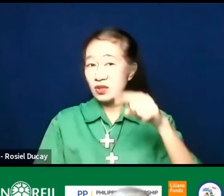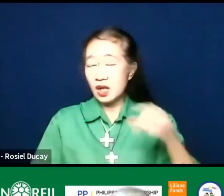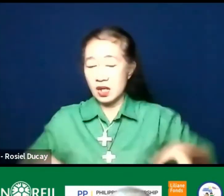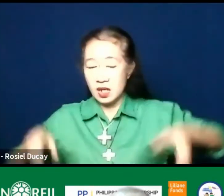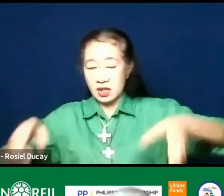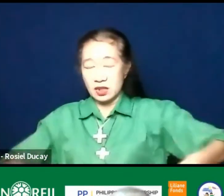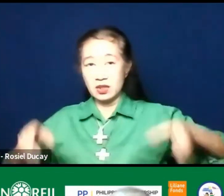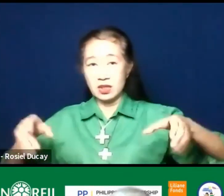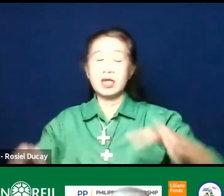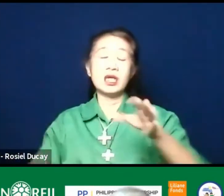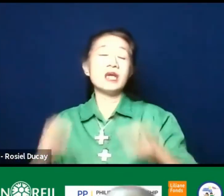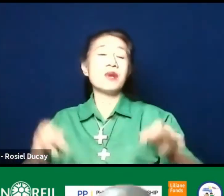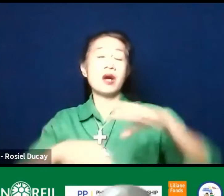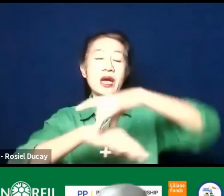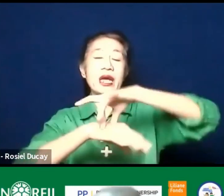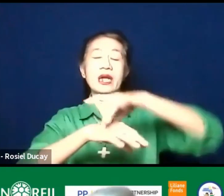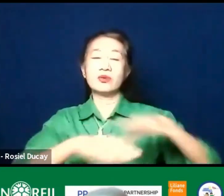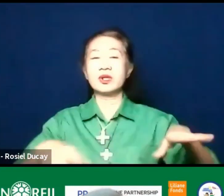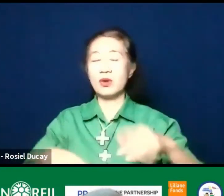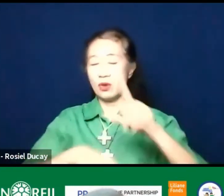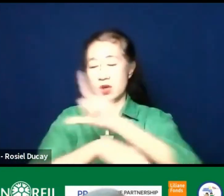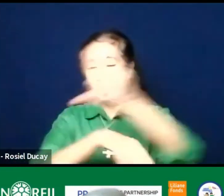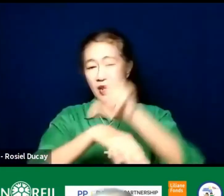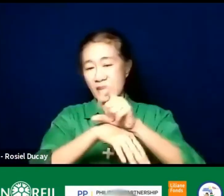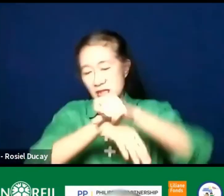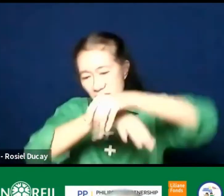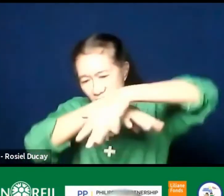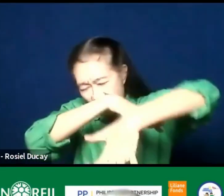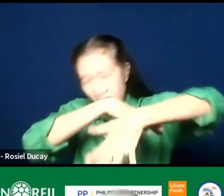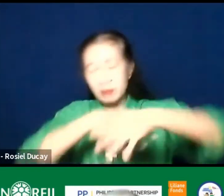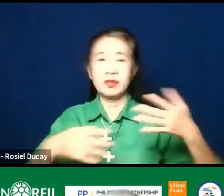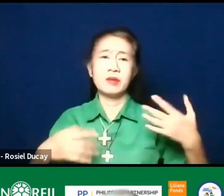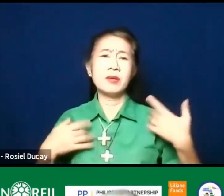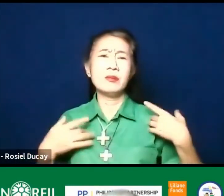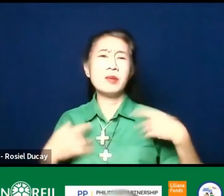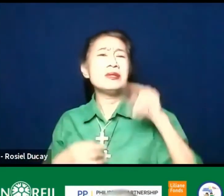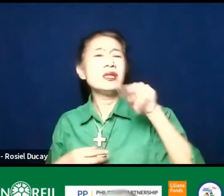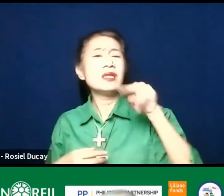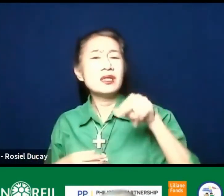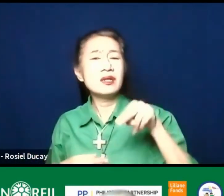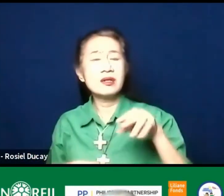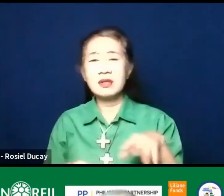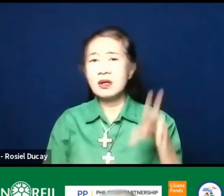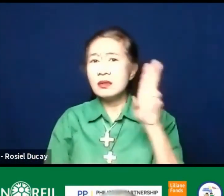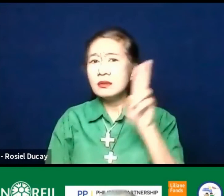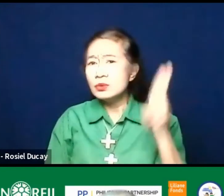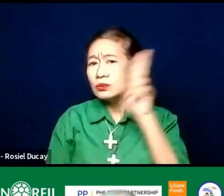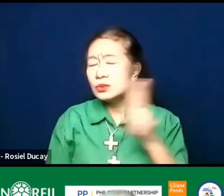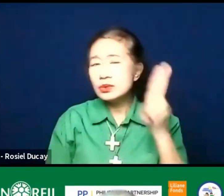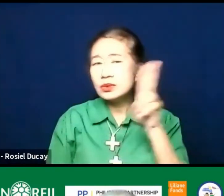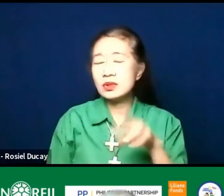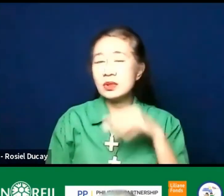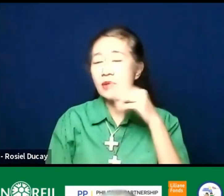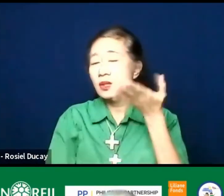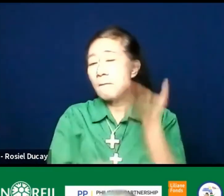may earthquake or landslide? Meron po bang specifications or meron po ba kayong masusuggest na hindi mahal or